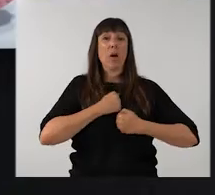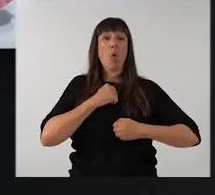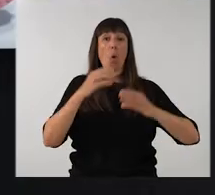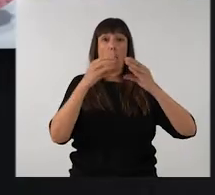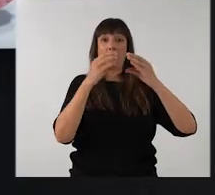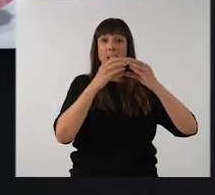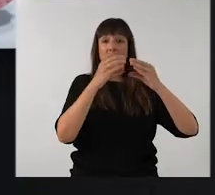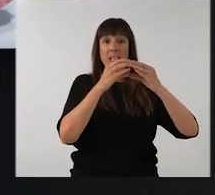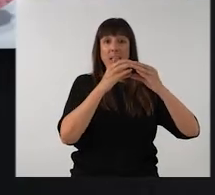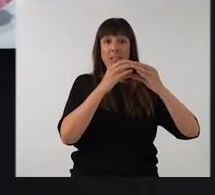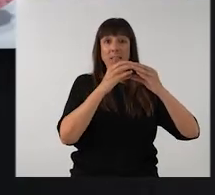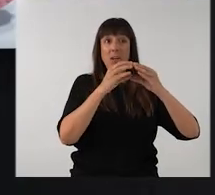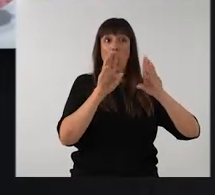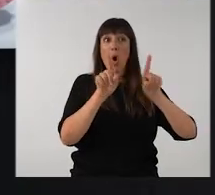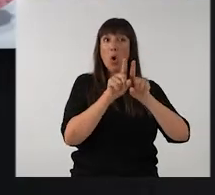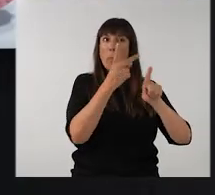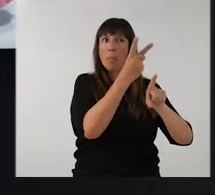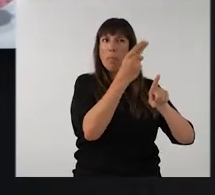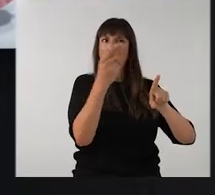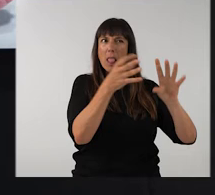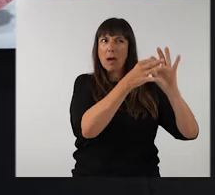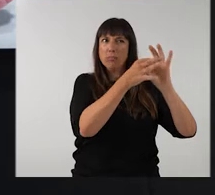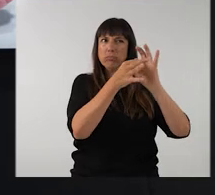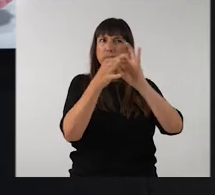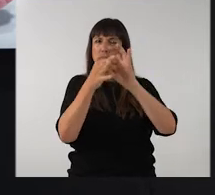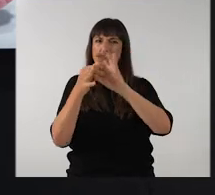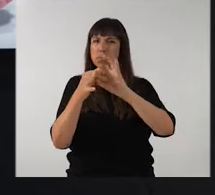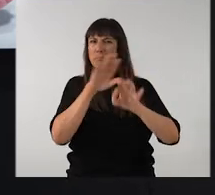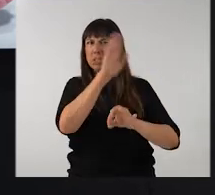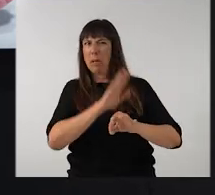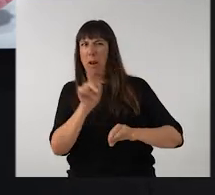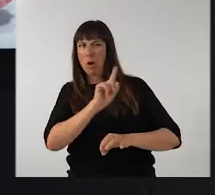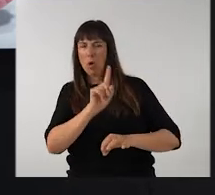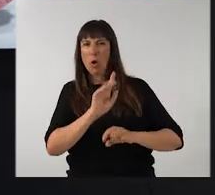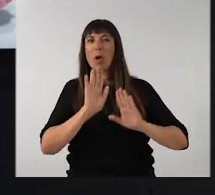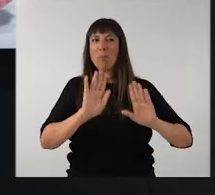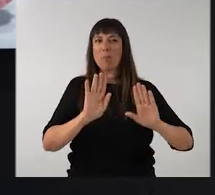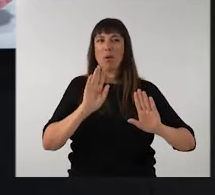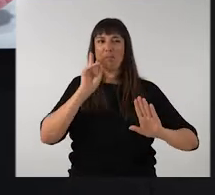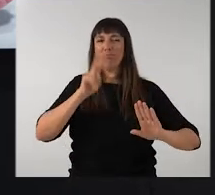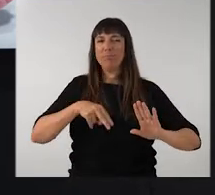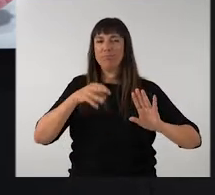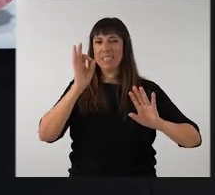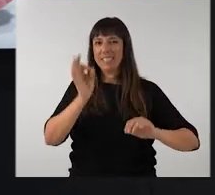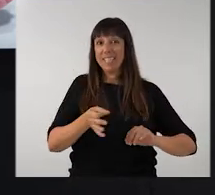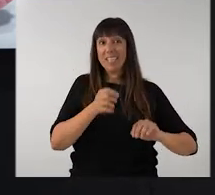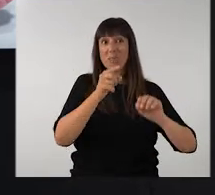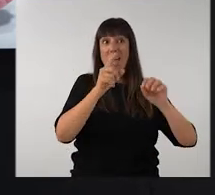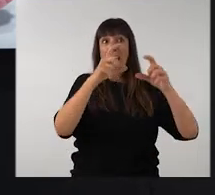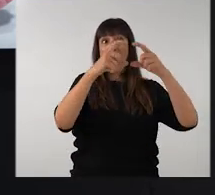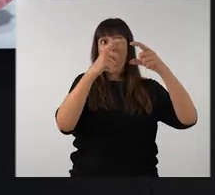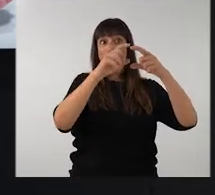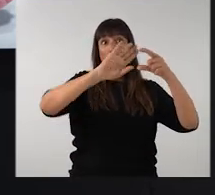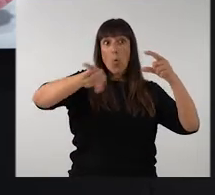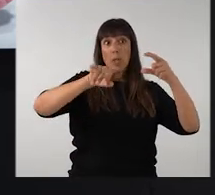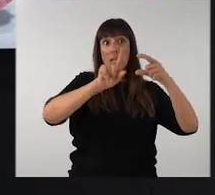és, sobretot, pastilles de sabó. No? Sembla que no hi hagi una correspondència directa entre els sabons que hi ha a cada parella, però sí que hi